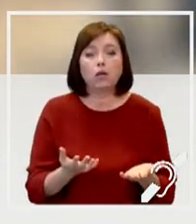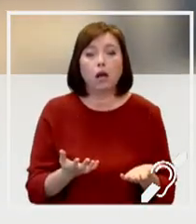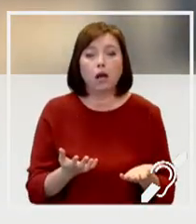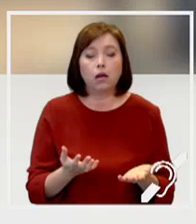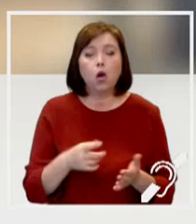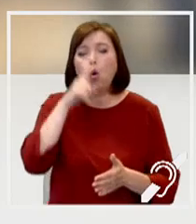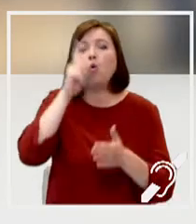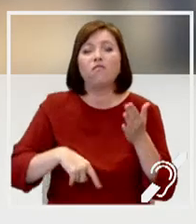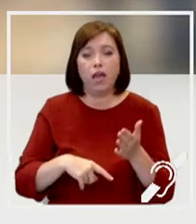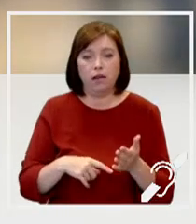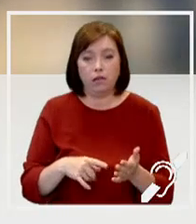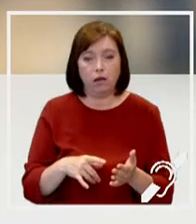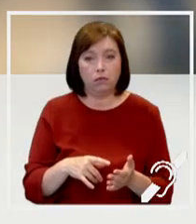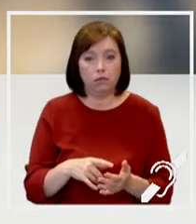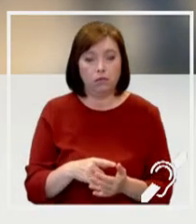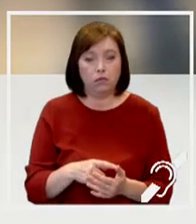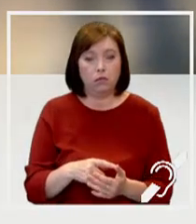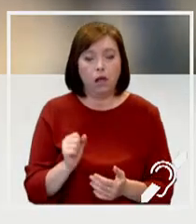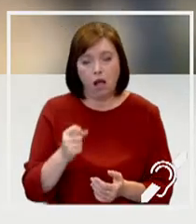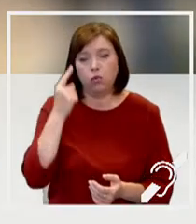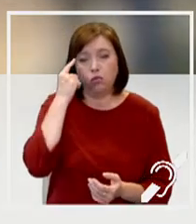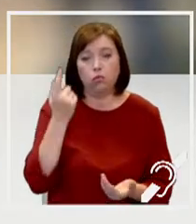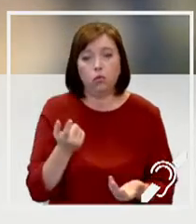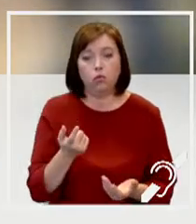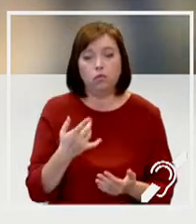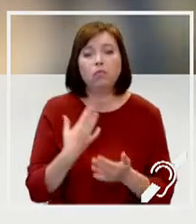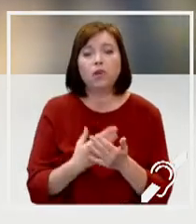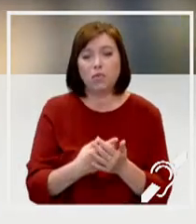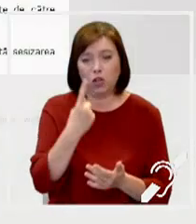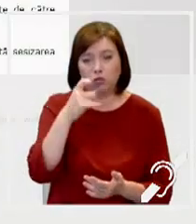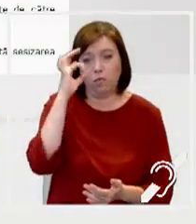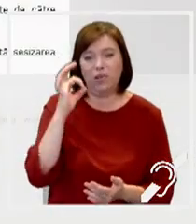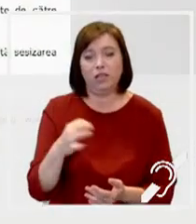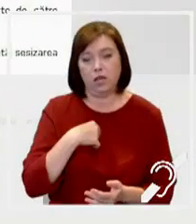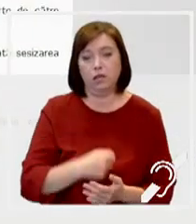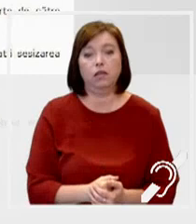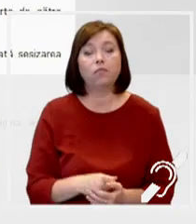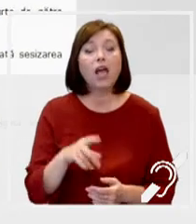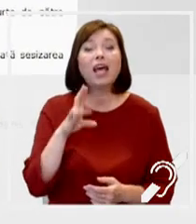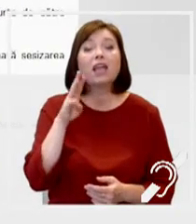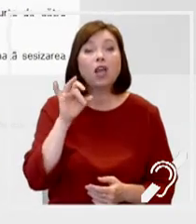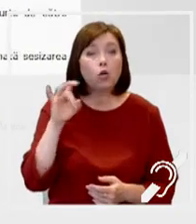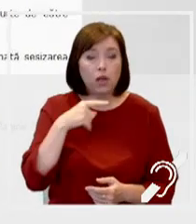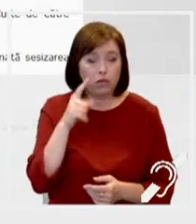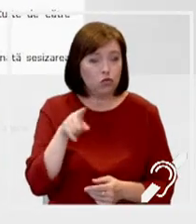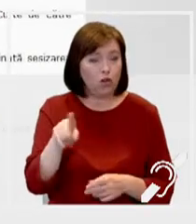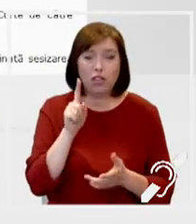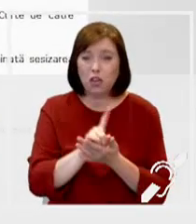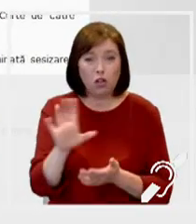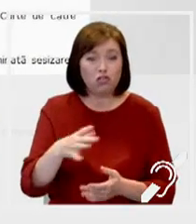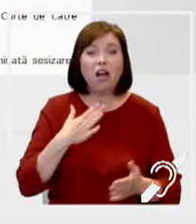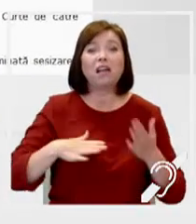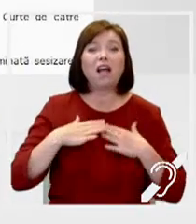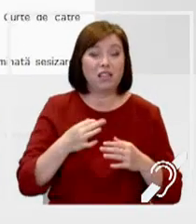с уверенным счетом, а думаю, около 100%. Experții spun că Tauber nu trebuie să se bucure prea